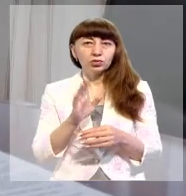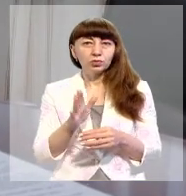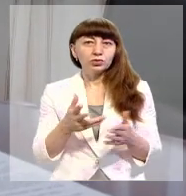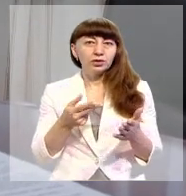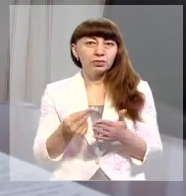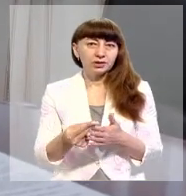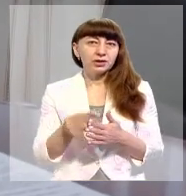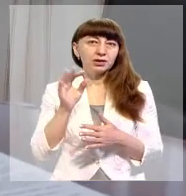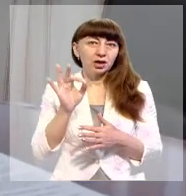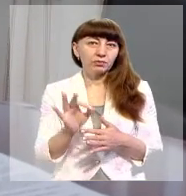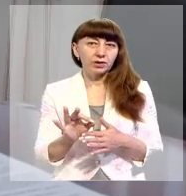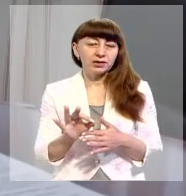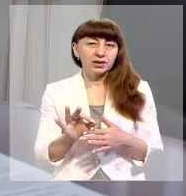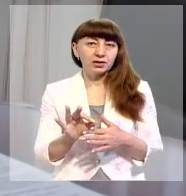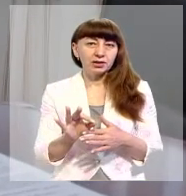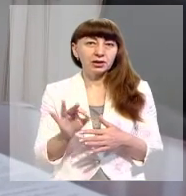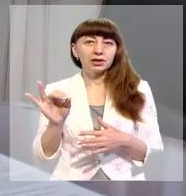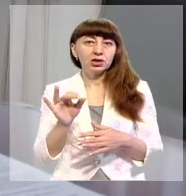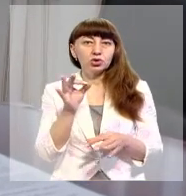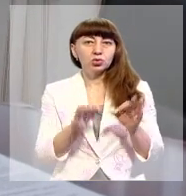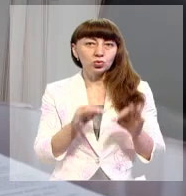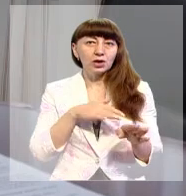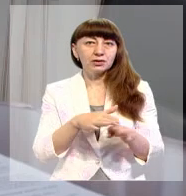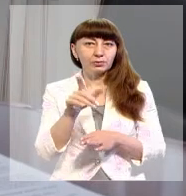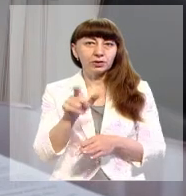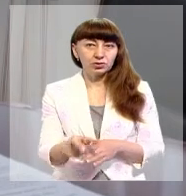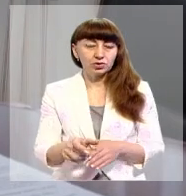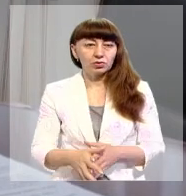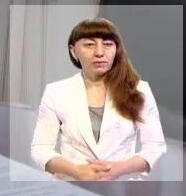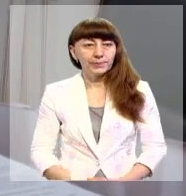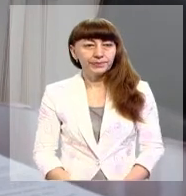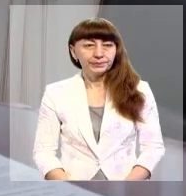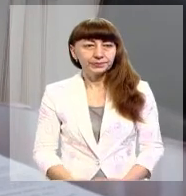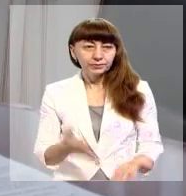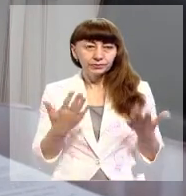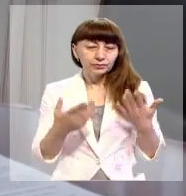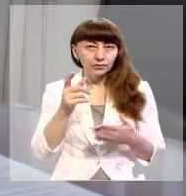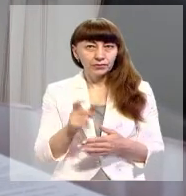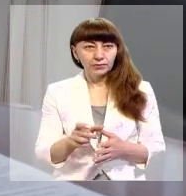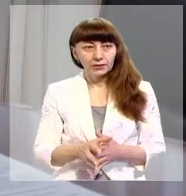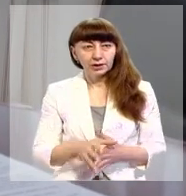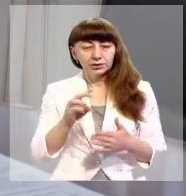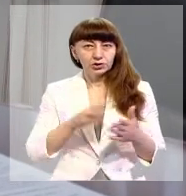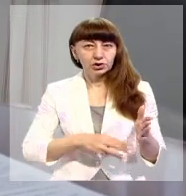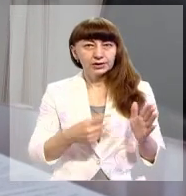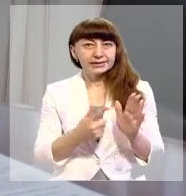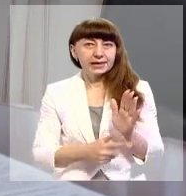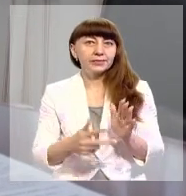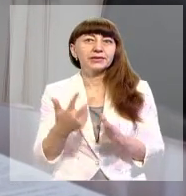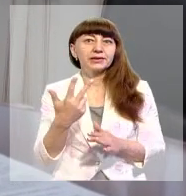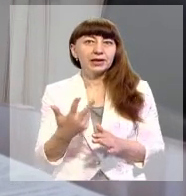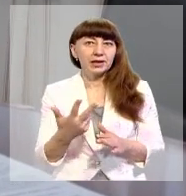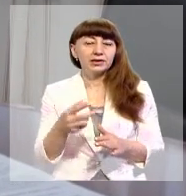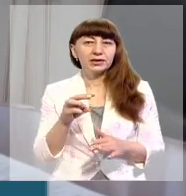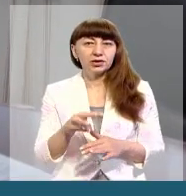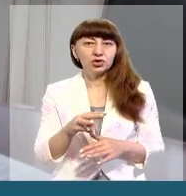73840. Мысалы, егер азаматтың 73840 теңге айыппұлы болса, ол жеке сот орындаушысына 18 000